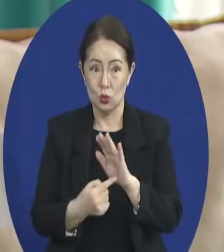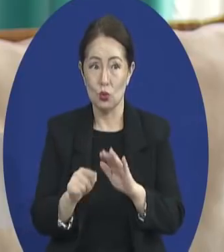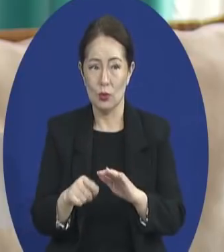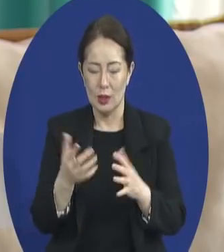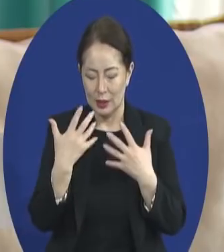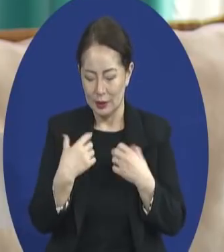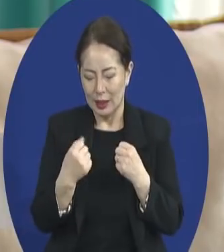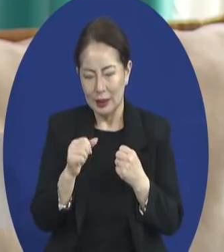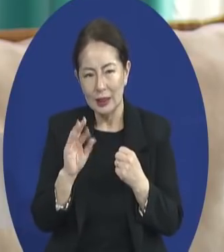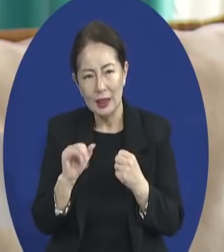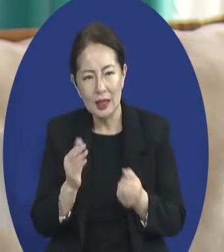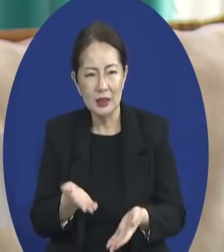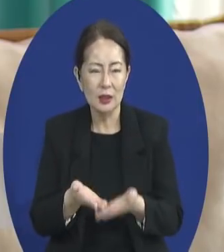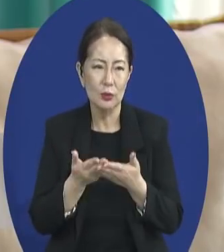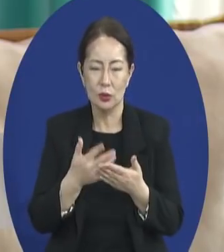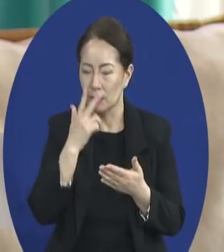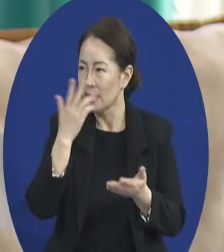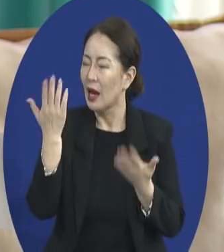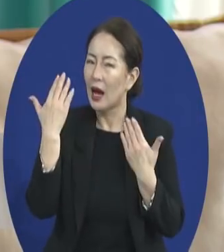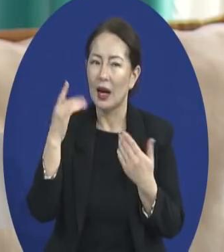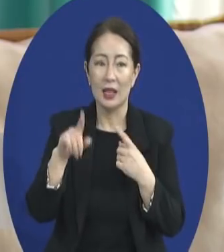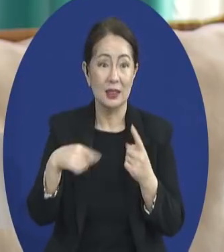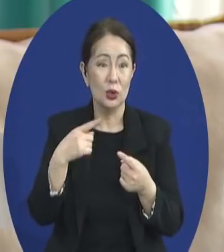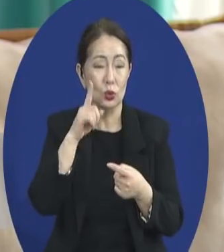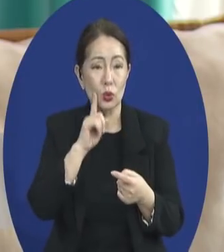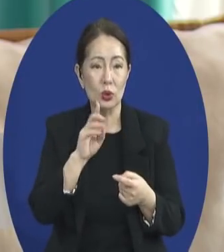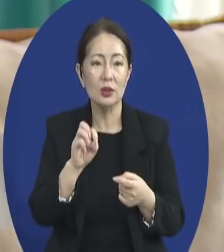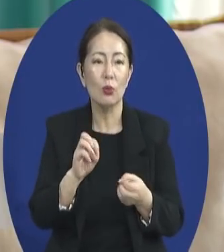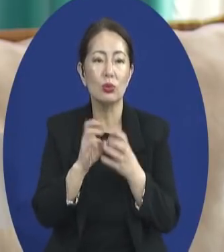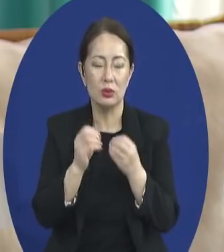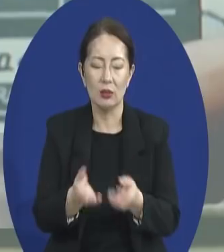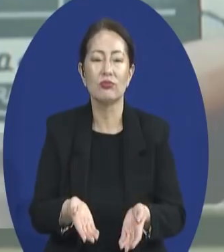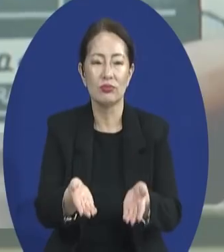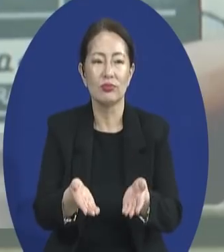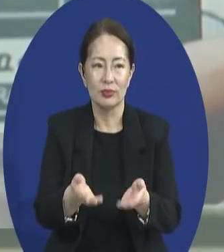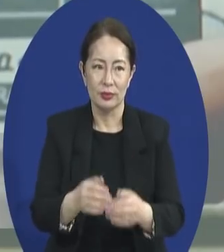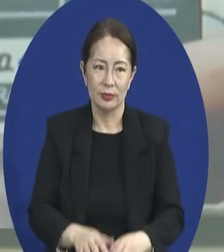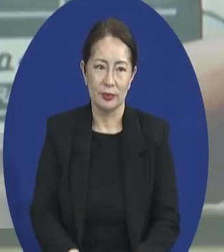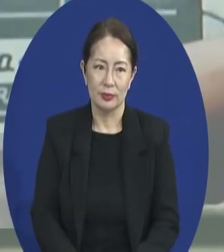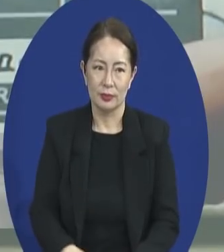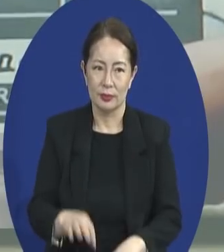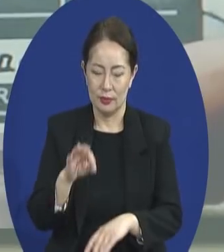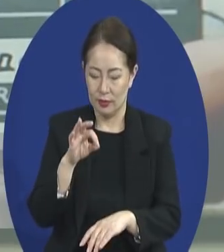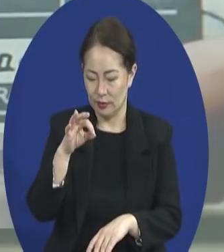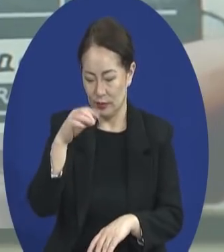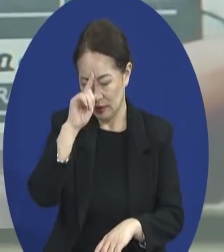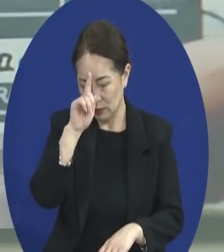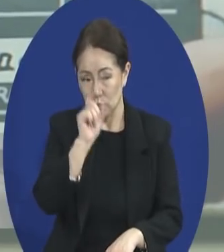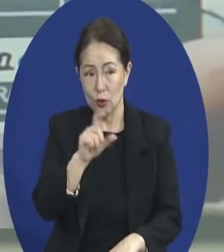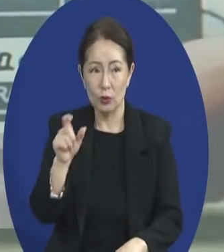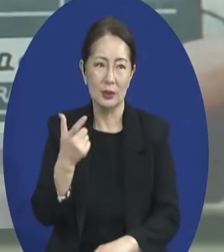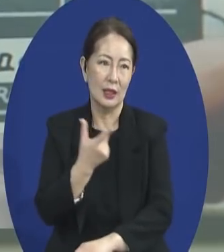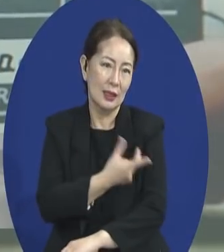Дахлааг нь яаж дэмжих вэ? Агаарт гарах инээтрийг хэсээ илүү дуртай юм нь хийлгэх хэрэгтэй юм байна. Өмчнөр бол одоо тариага